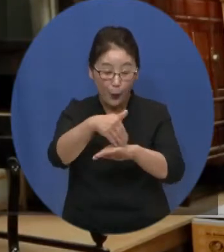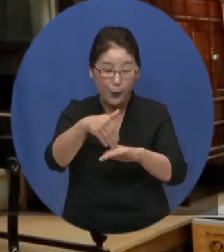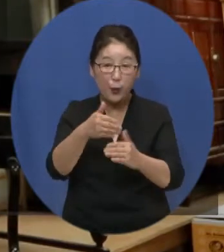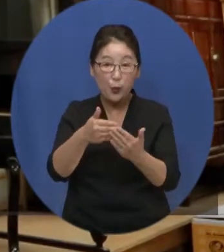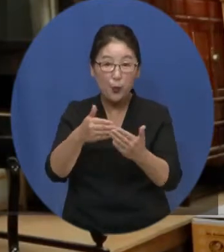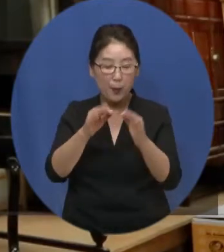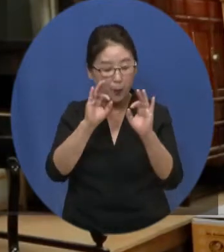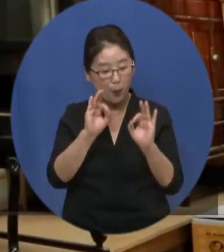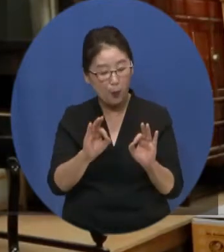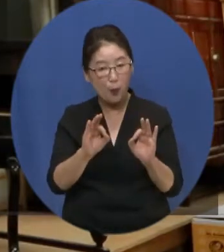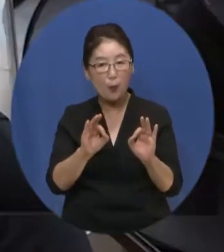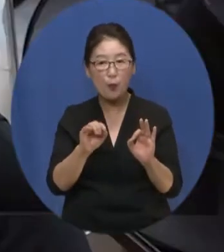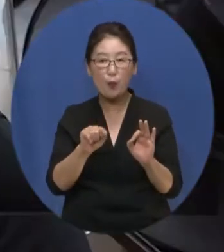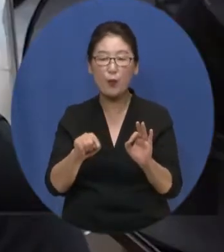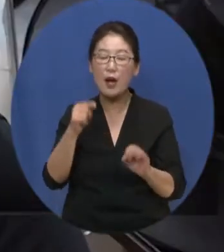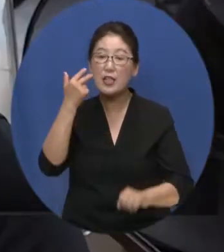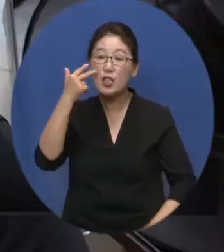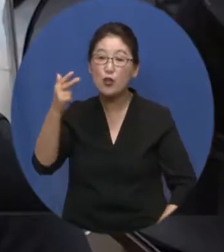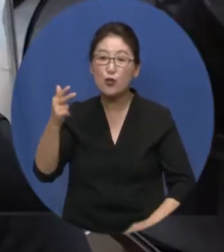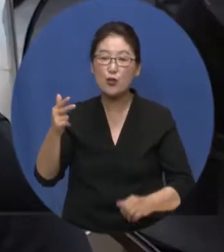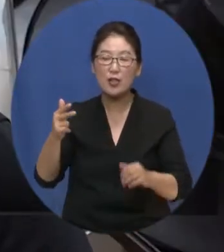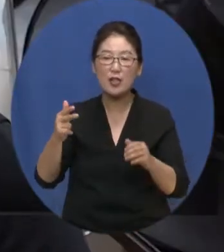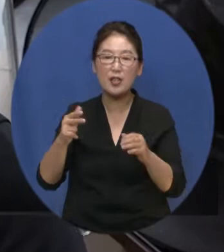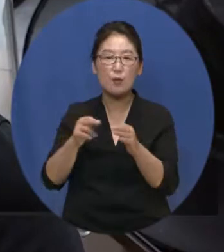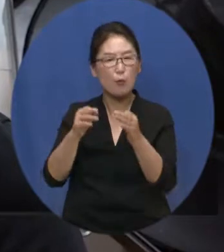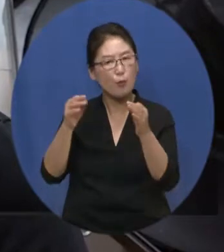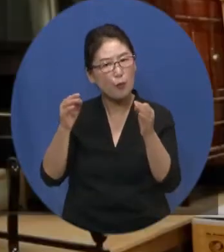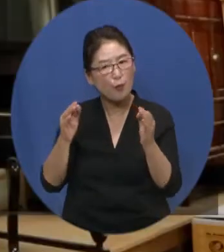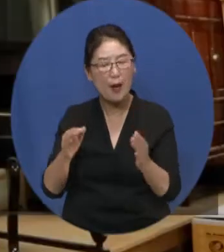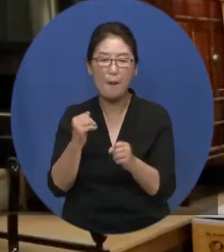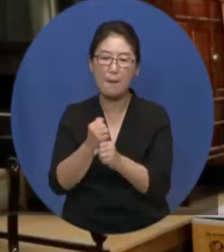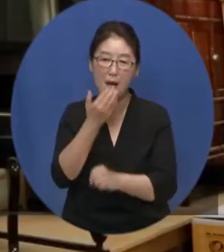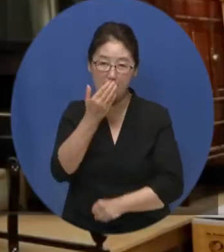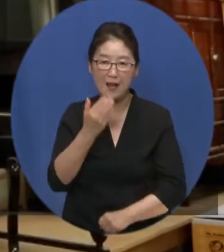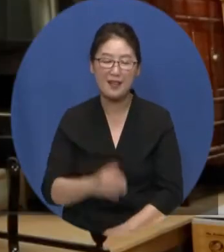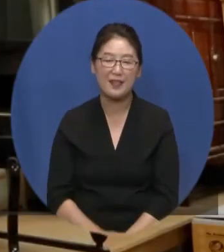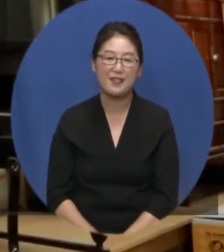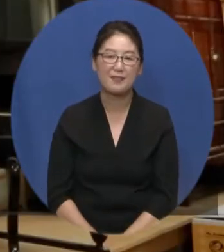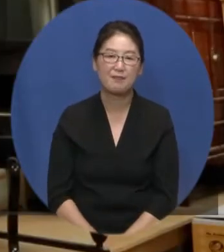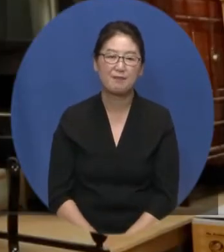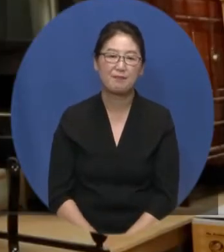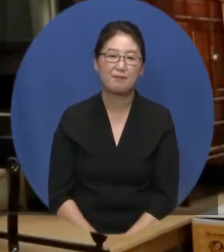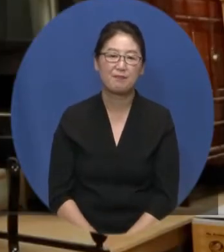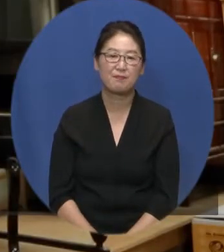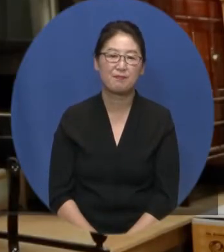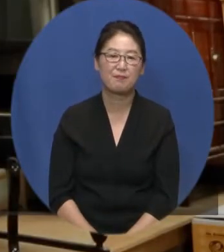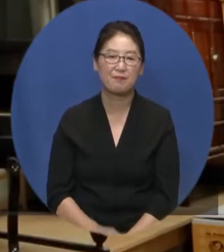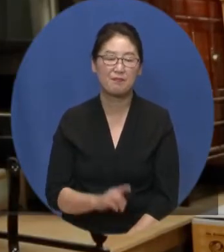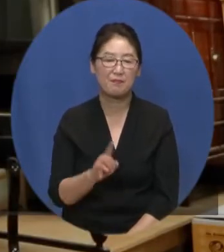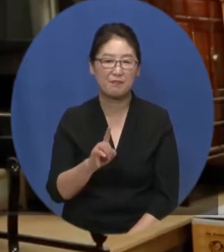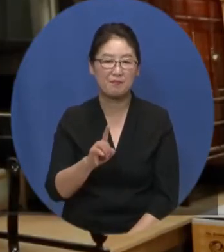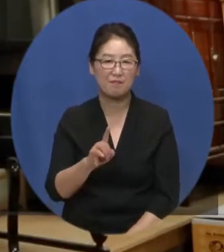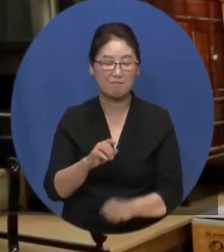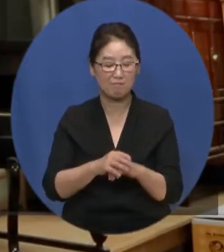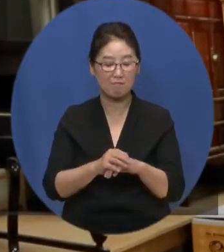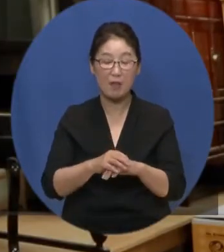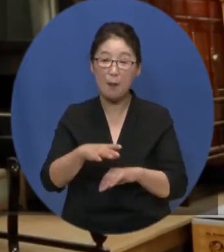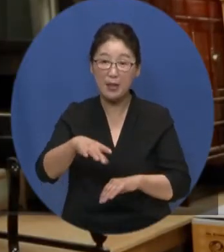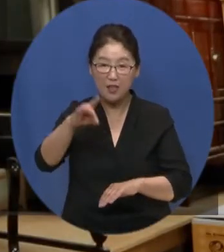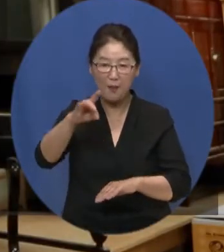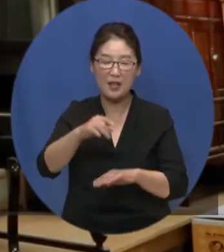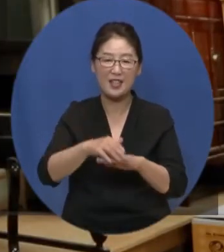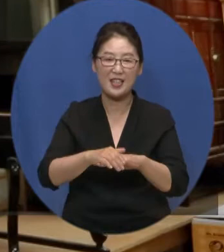했을 때는 한 일주일 정도 걸리는 것 같아요 처음에는 볼을 만들지